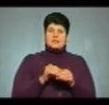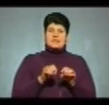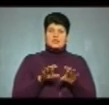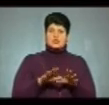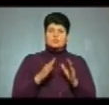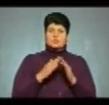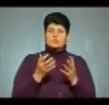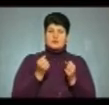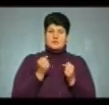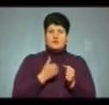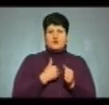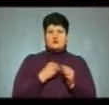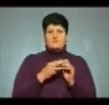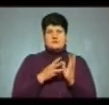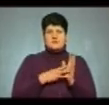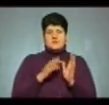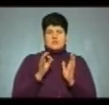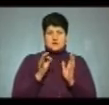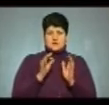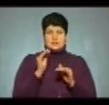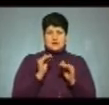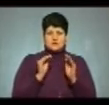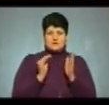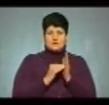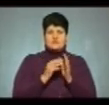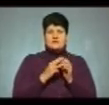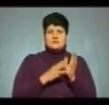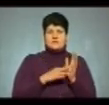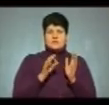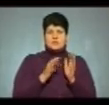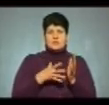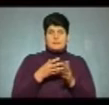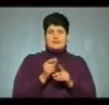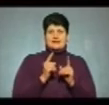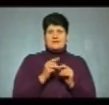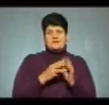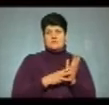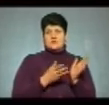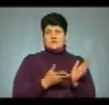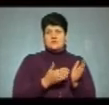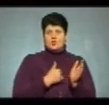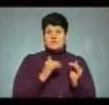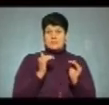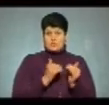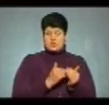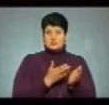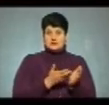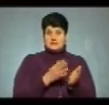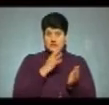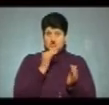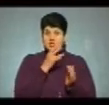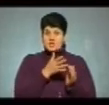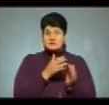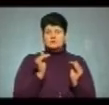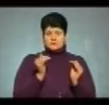Будинком приймається. Ми хочемо 18 градусів, налаштовується на 18 градусів і платите за 18. Хочете понижати температуру в нічний час,